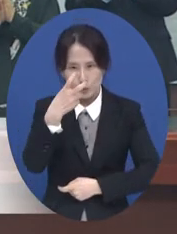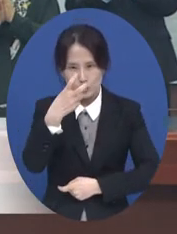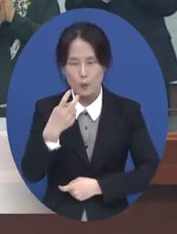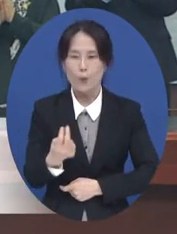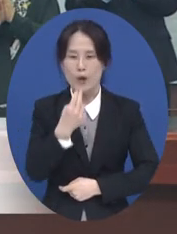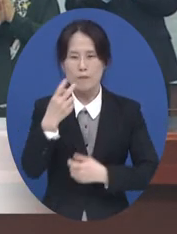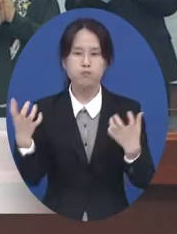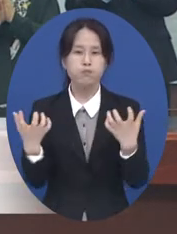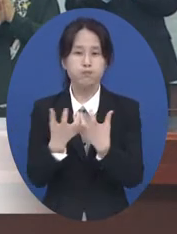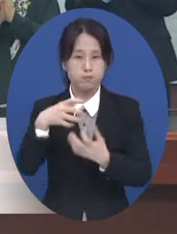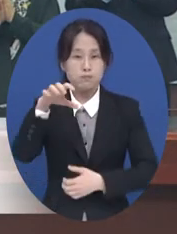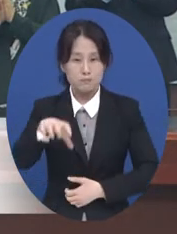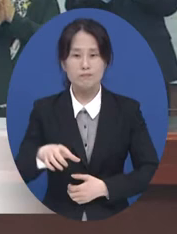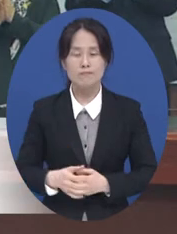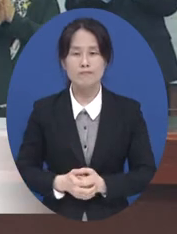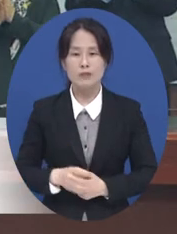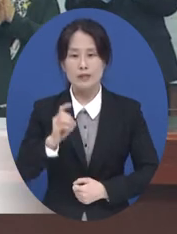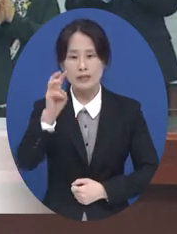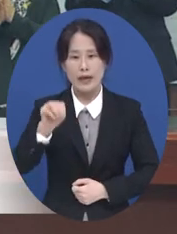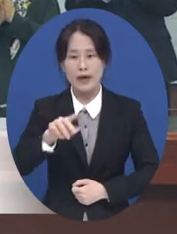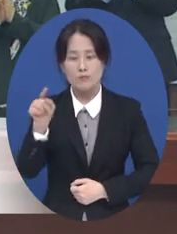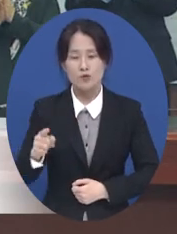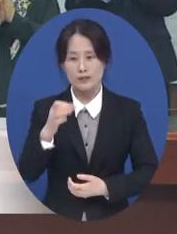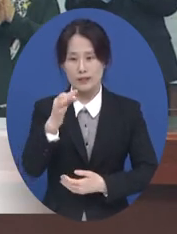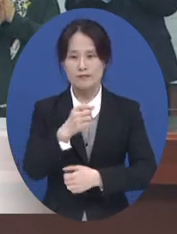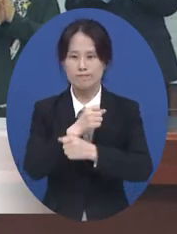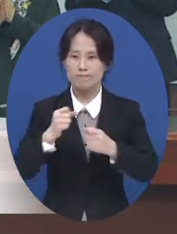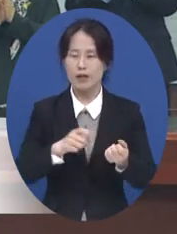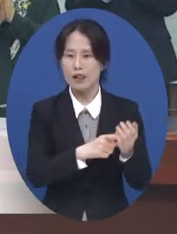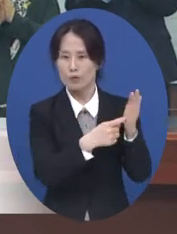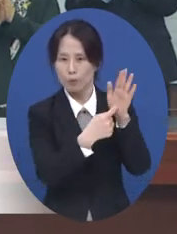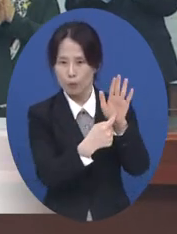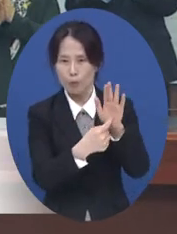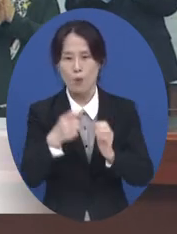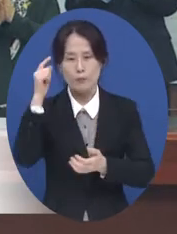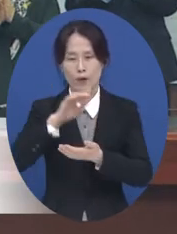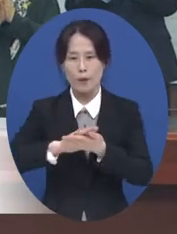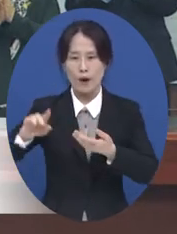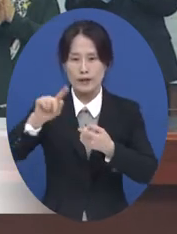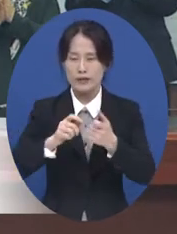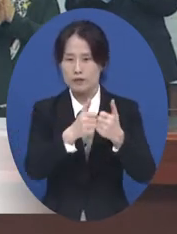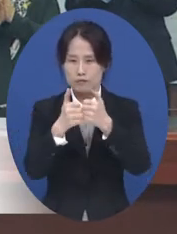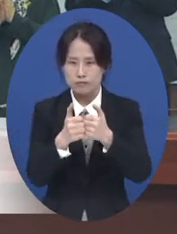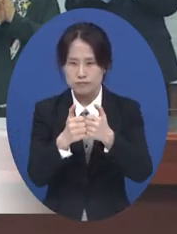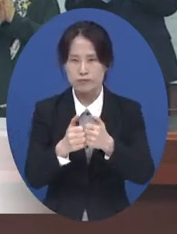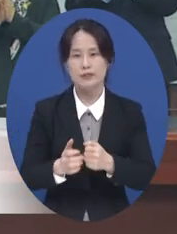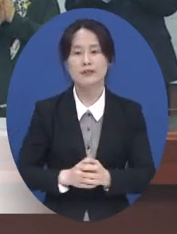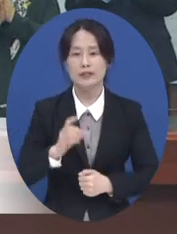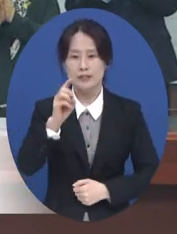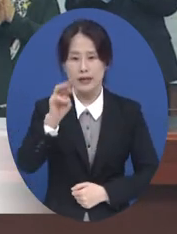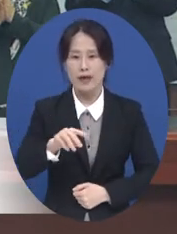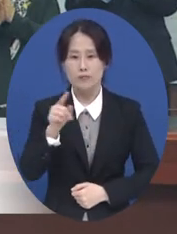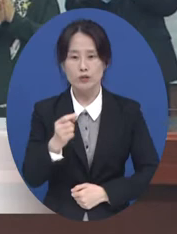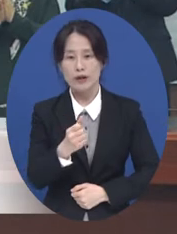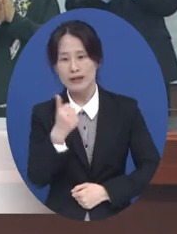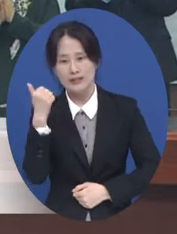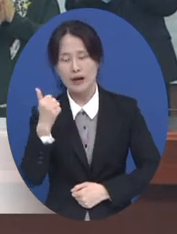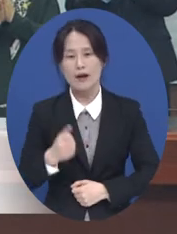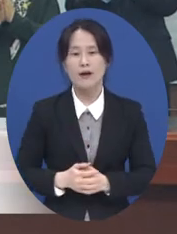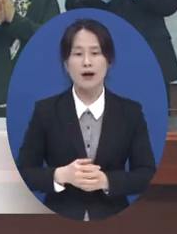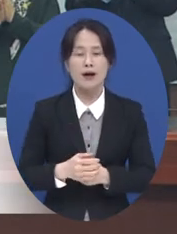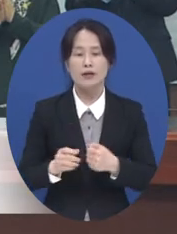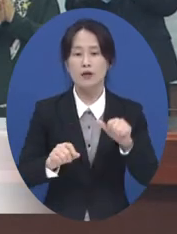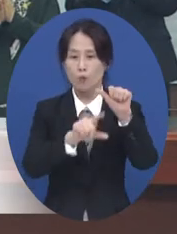생명의 보고 이기도 합니다 이런 dmg 의 가치를 널리 알리고 평화에 대해 논의해 보는 let's dmz 행사가